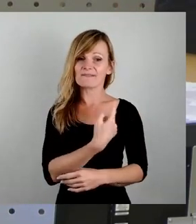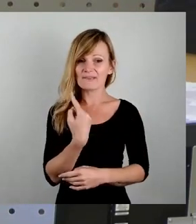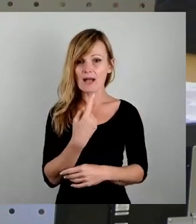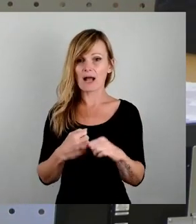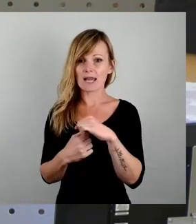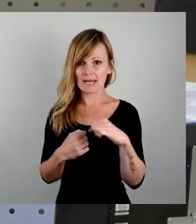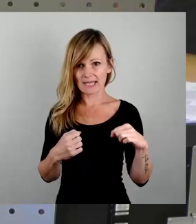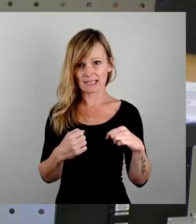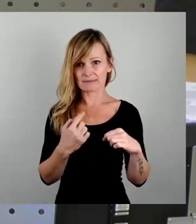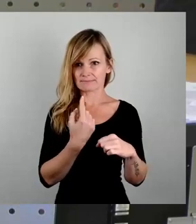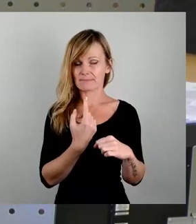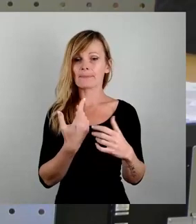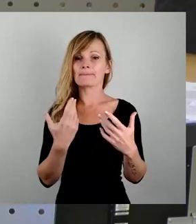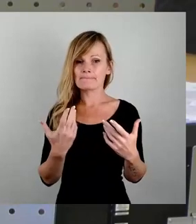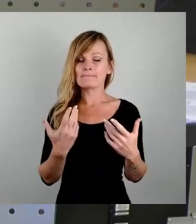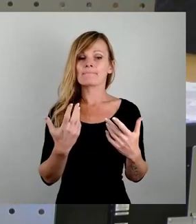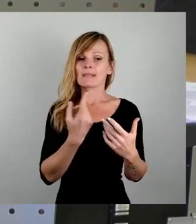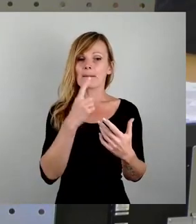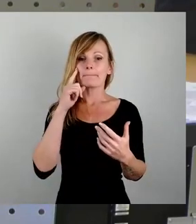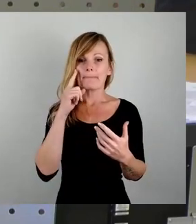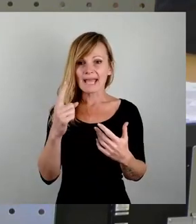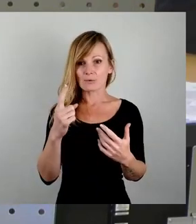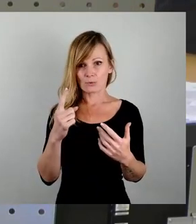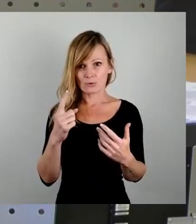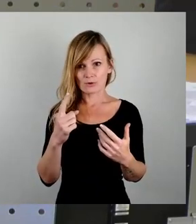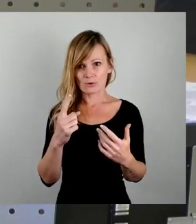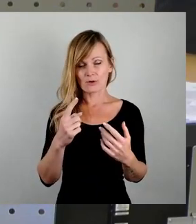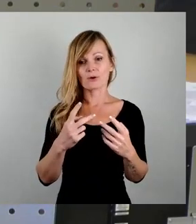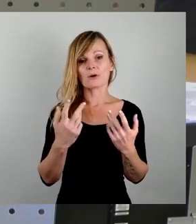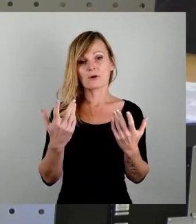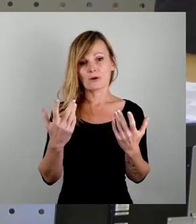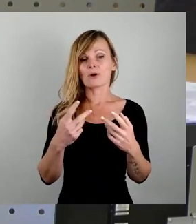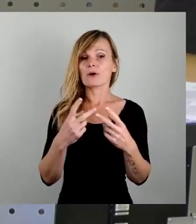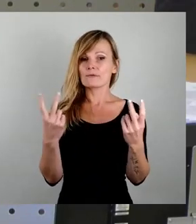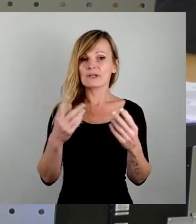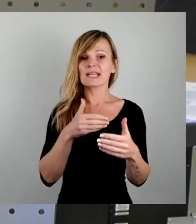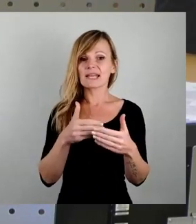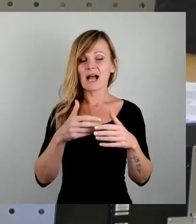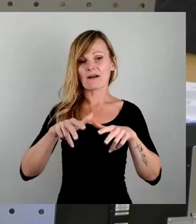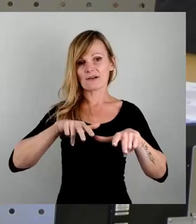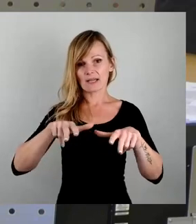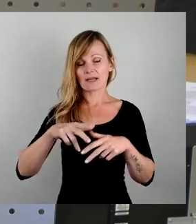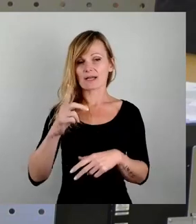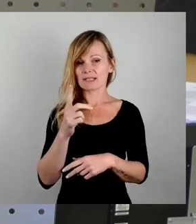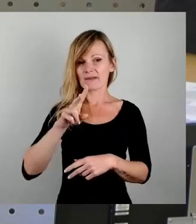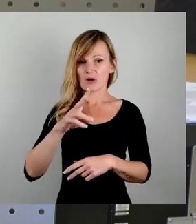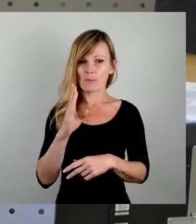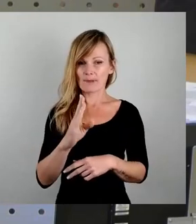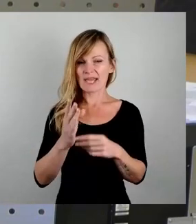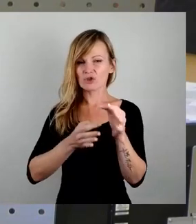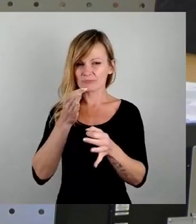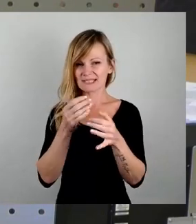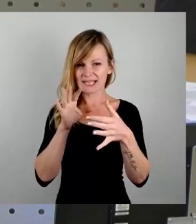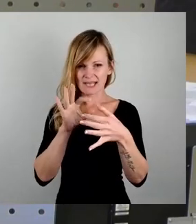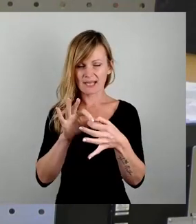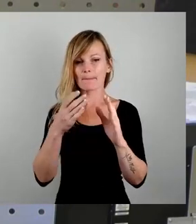sehr wohl der Meinung, dass der öffentliche Nahverkehr insgesamt und die DVB im Besonderen mehr